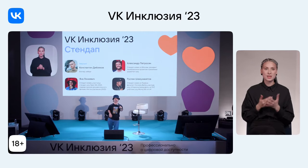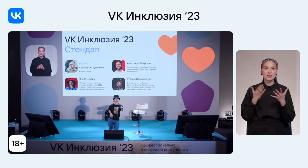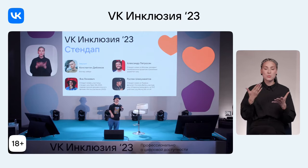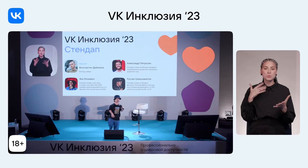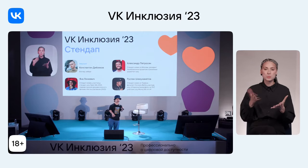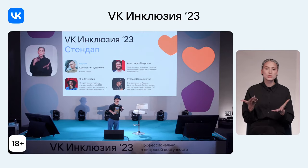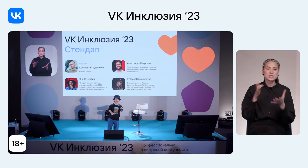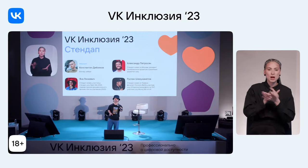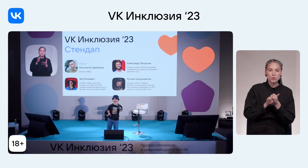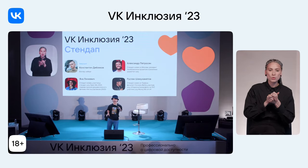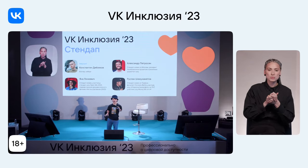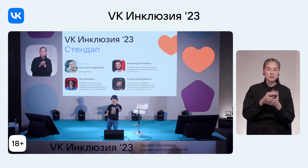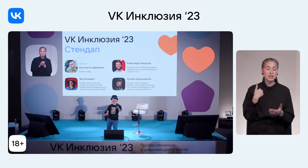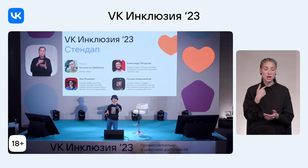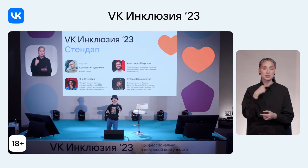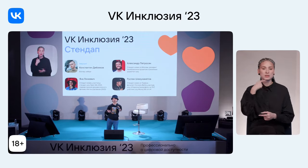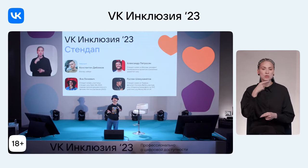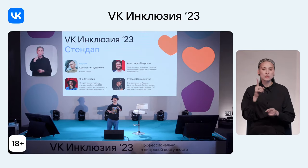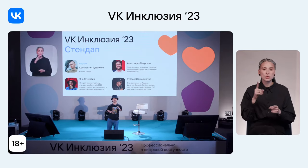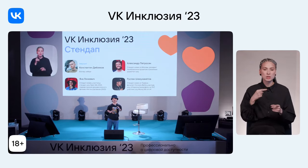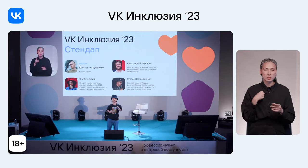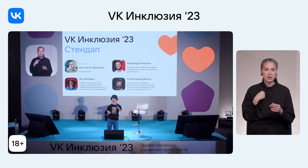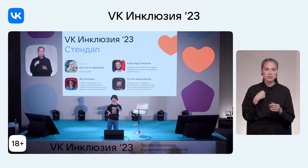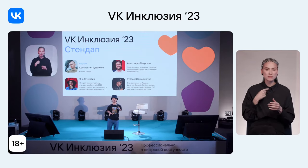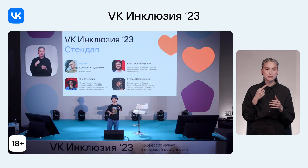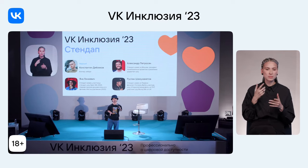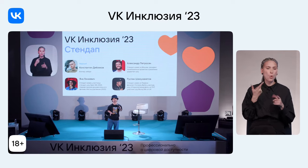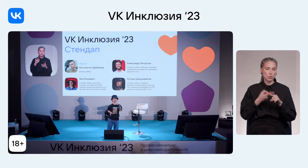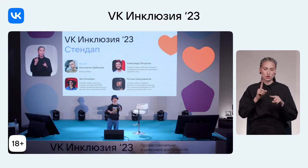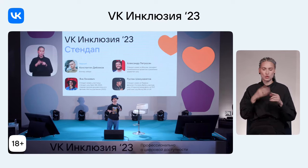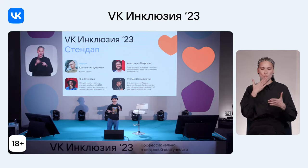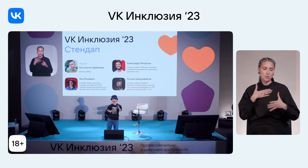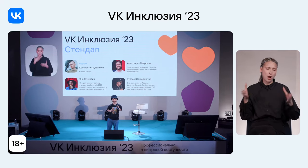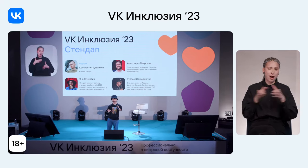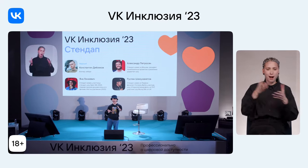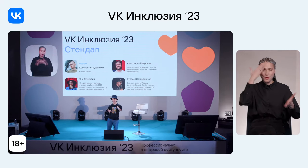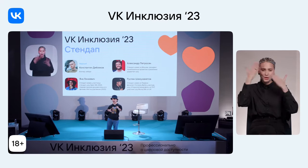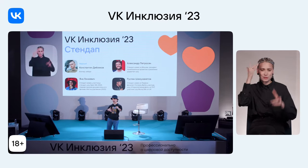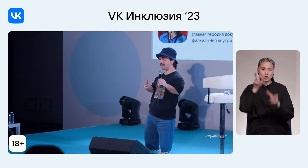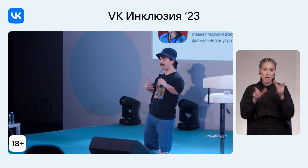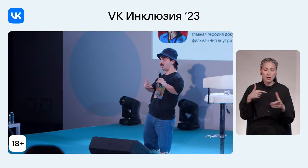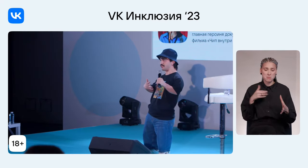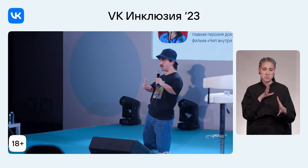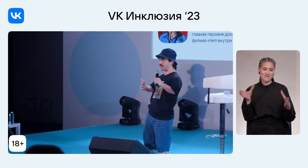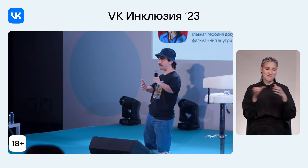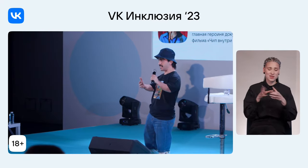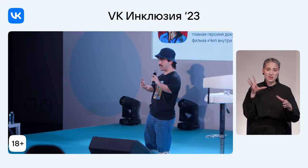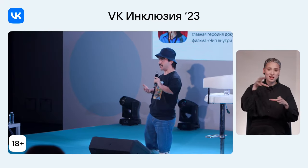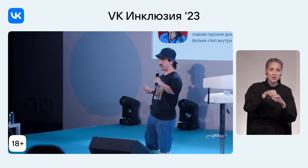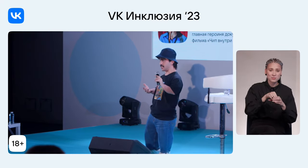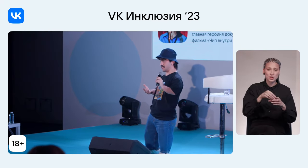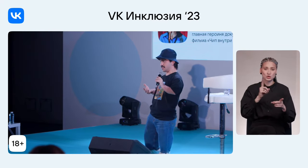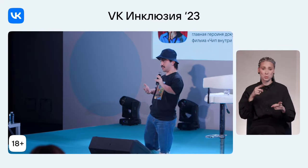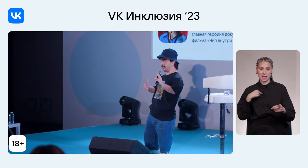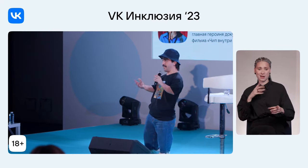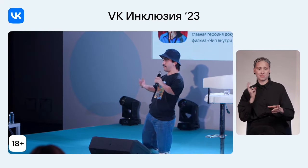знакомиться, я хочу сказать вам одну вещь, что я очень компанейский человек. Нет ни одной компании, которая была бы против, что я к ним